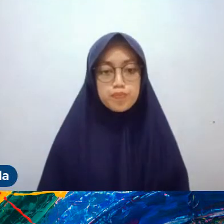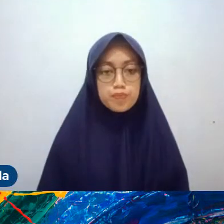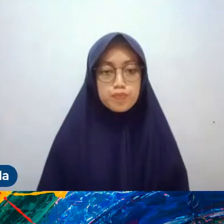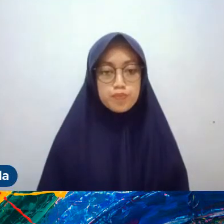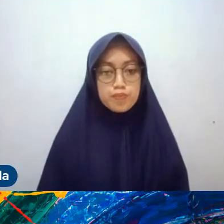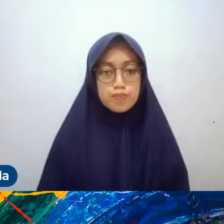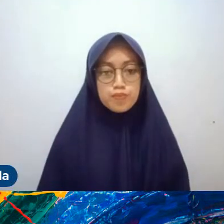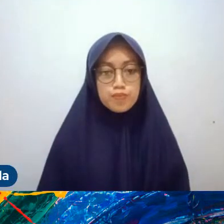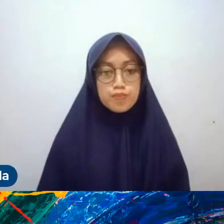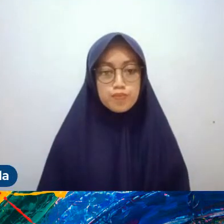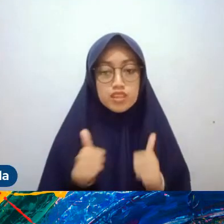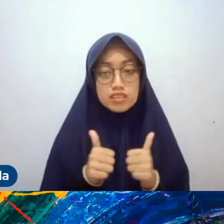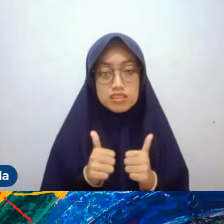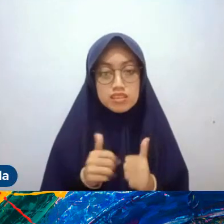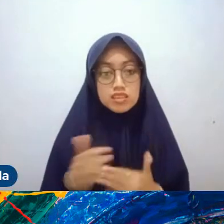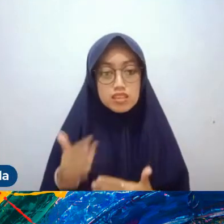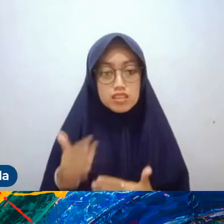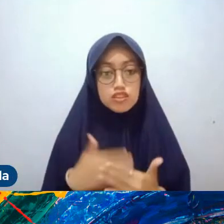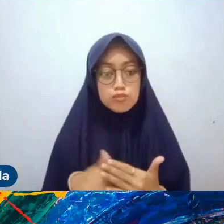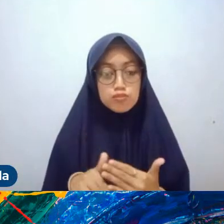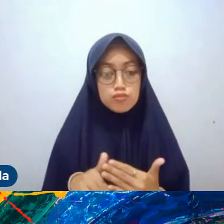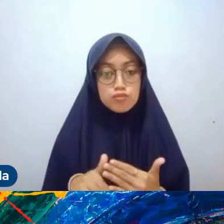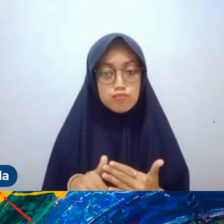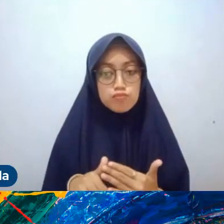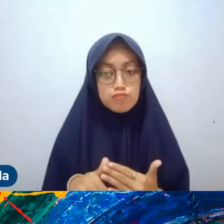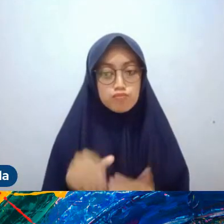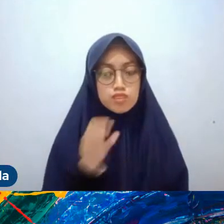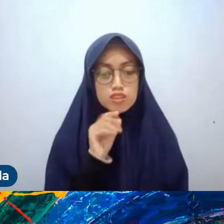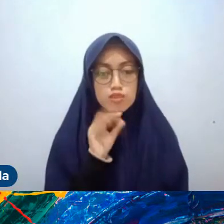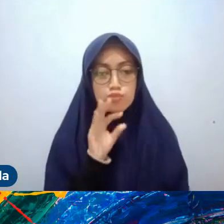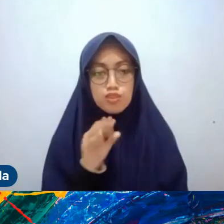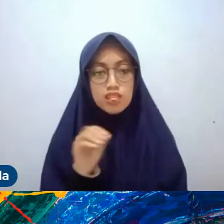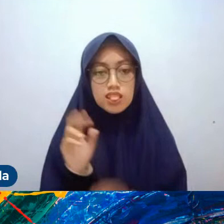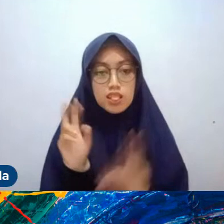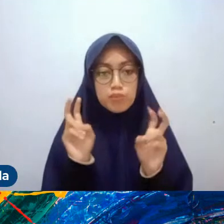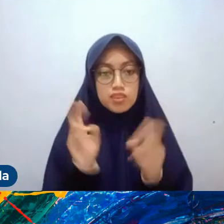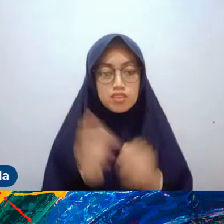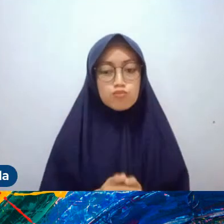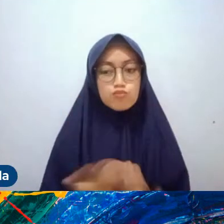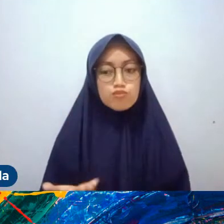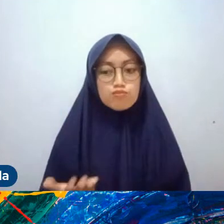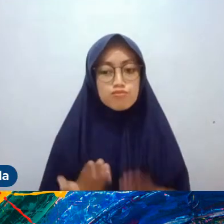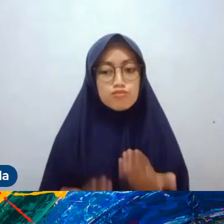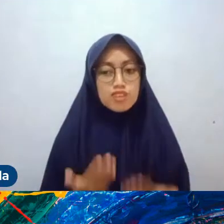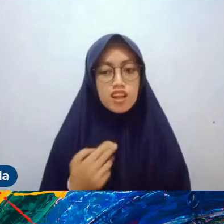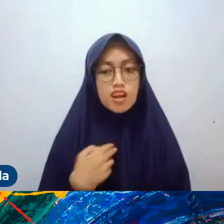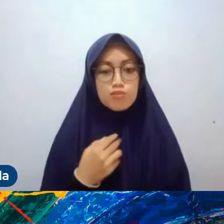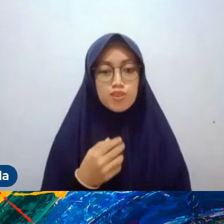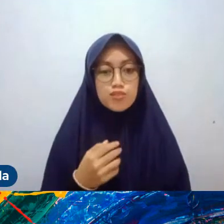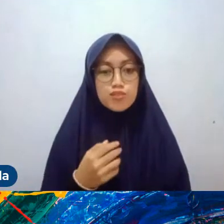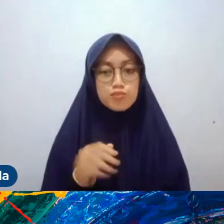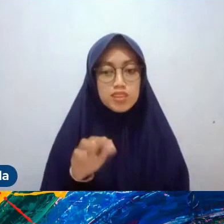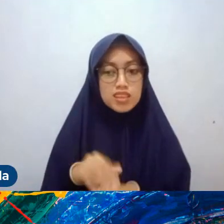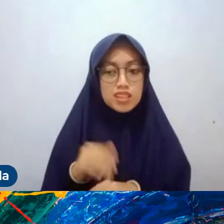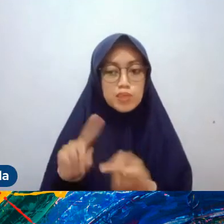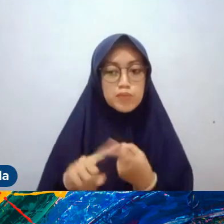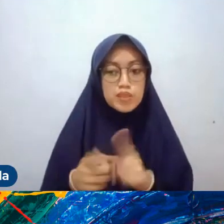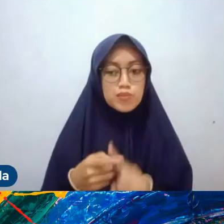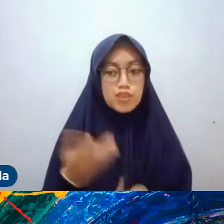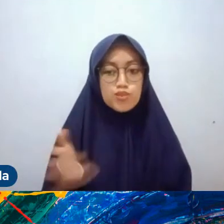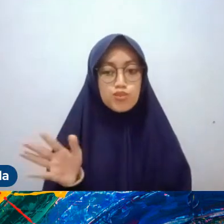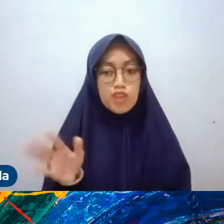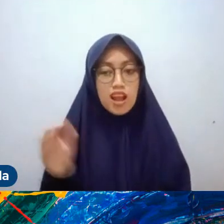Oke, sebelum menyampaikan topik hari ini, kita akan sapa dulu ya sahabat yang sudah datang. Wah,